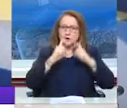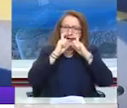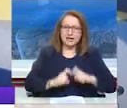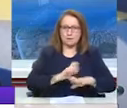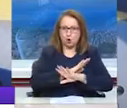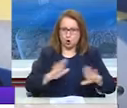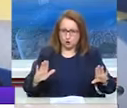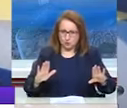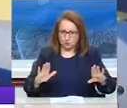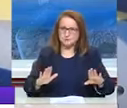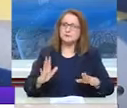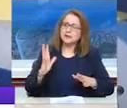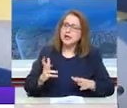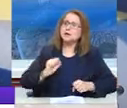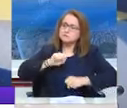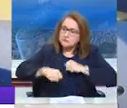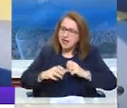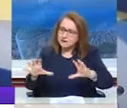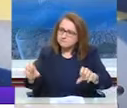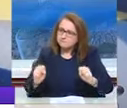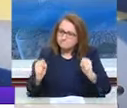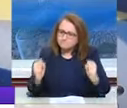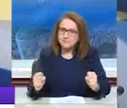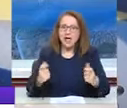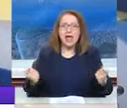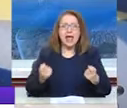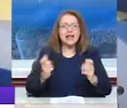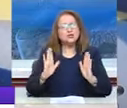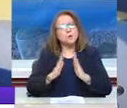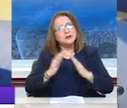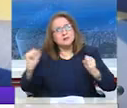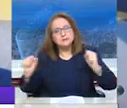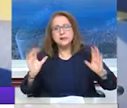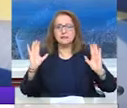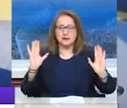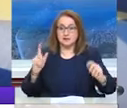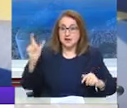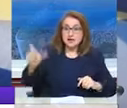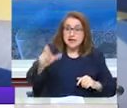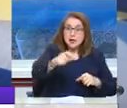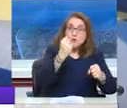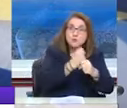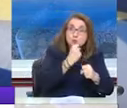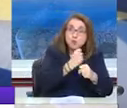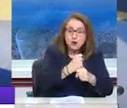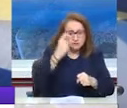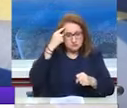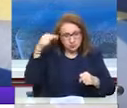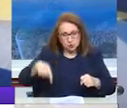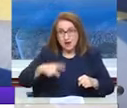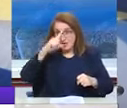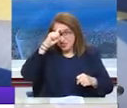της εργασιακής ειρήνης. Ο εργαζόμενος αναλαμβάνει την υποχρέωση να προσαρμοστεί στο